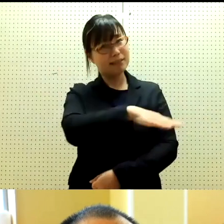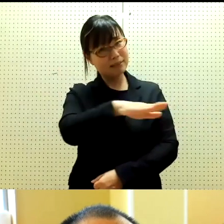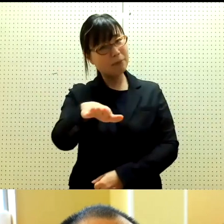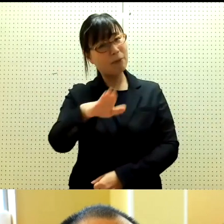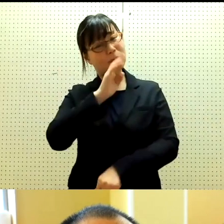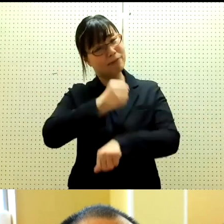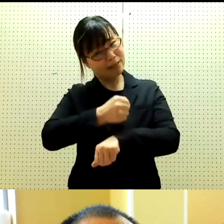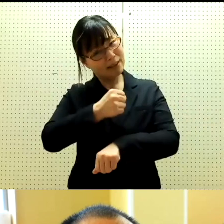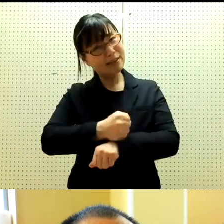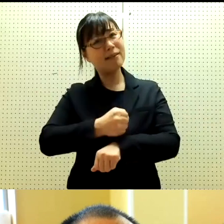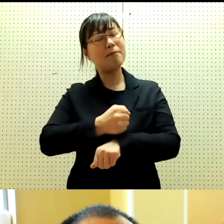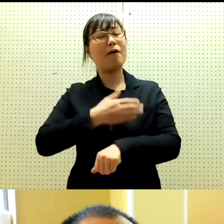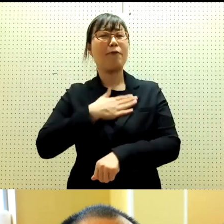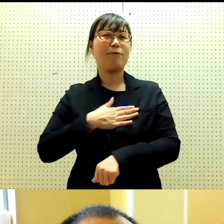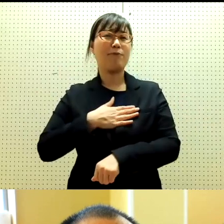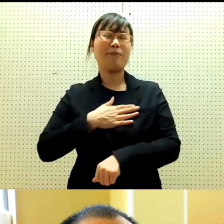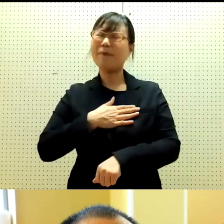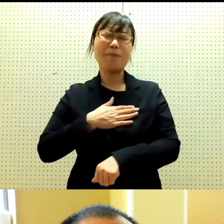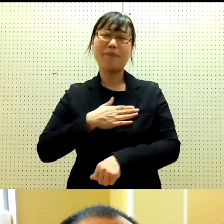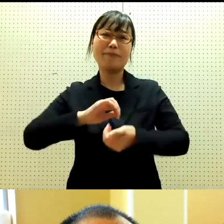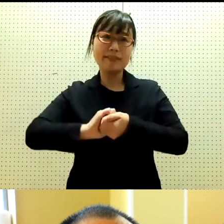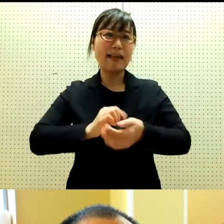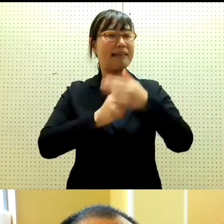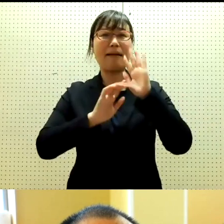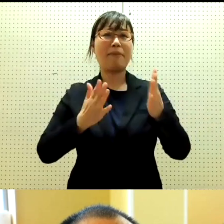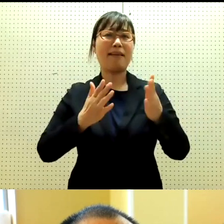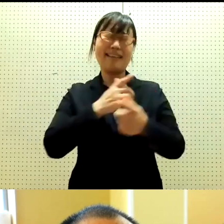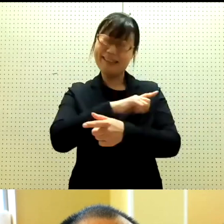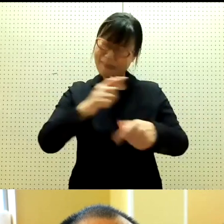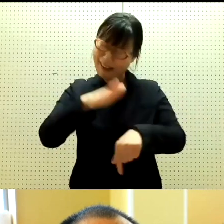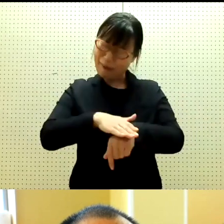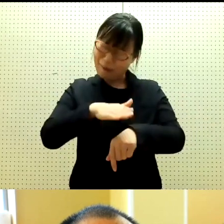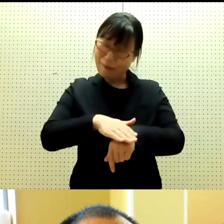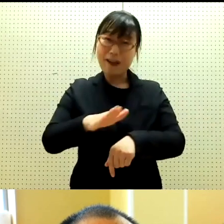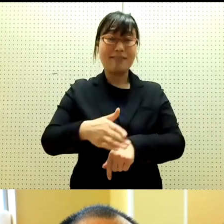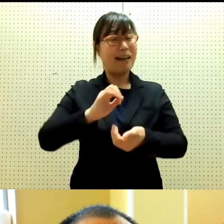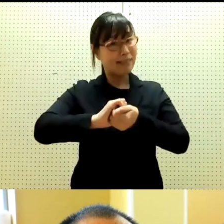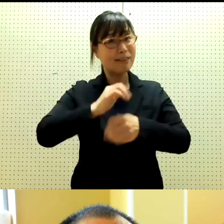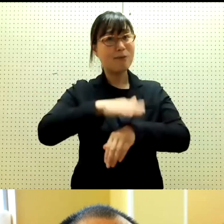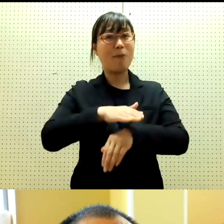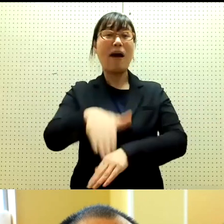ひ諦めないでいろんな方法がありますので、探していっていただければなというふうに、はい、